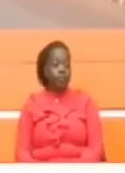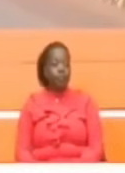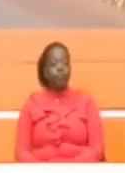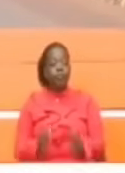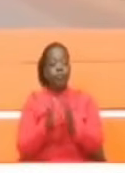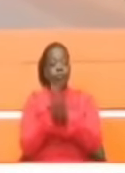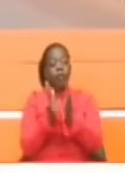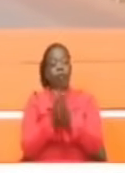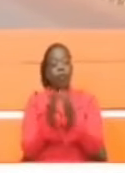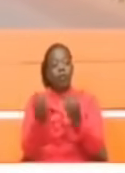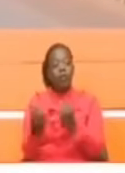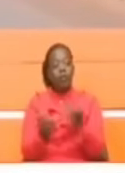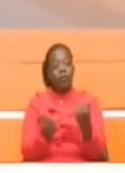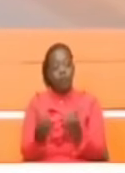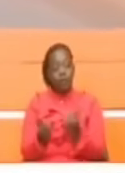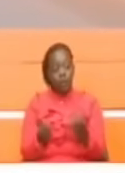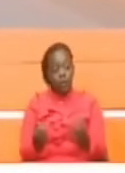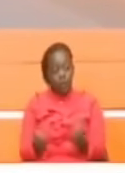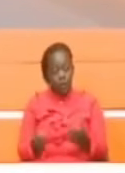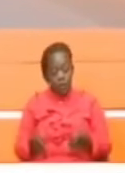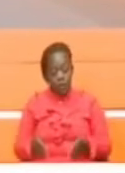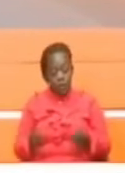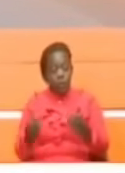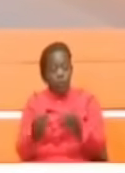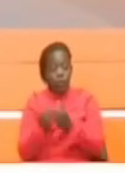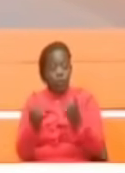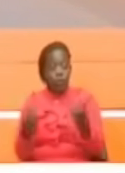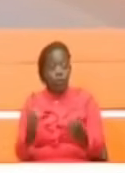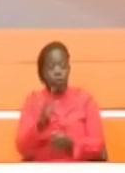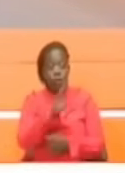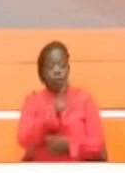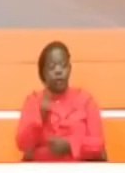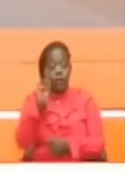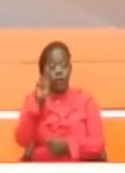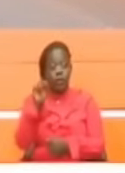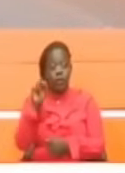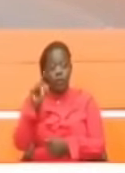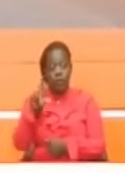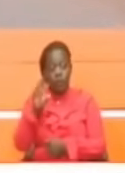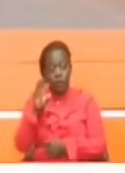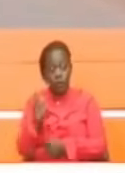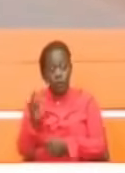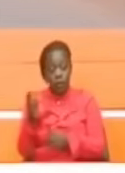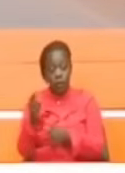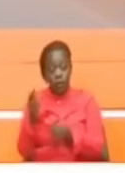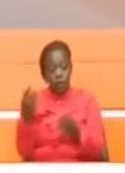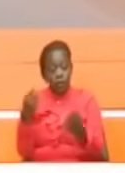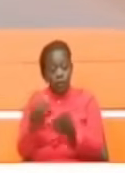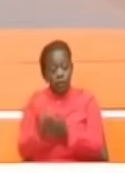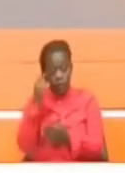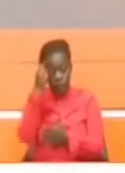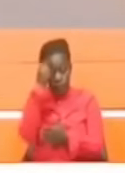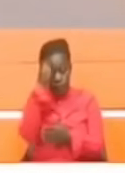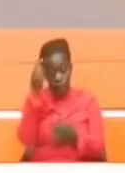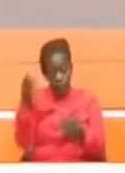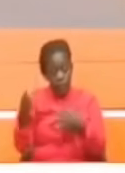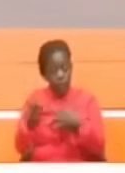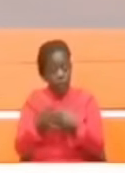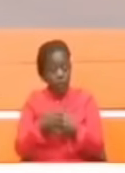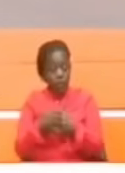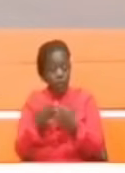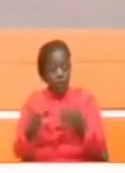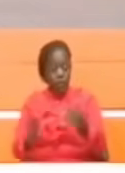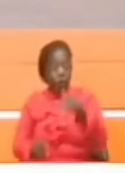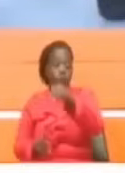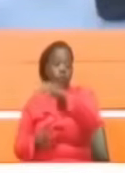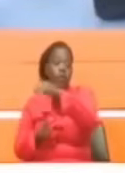Banyudde nti emmotoka ennene zeeyongedde ku luguudo luno nga zigenda mu West Nile okuyita epala okuva gavumenti eyagala olutindo lw'e Karuma